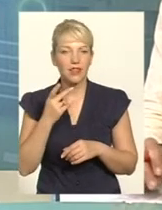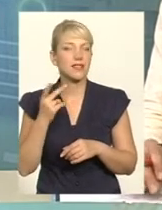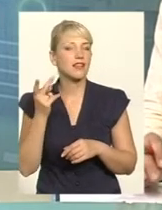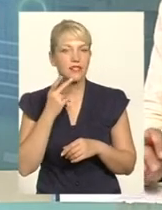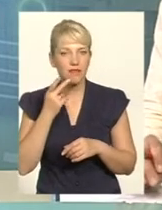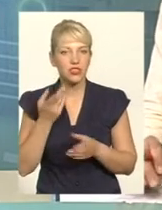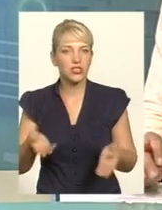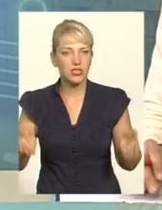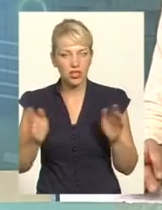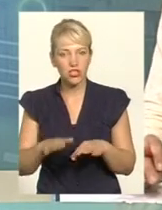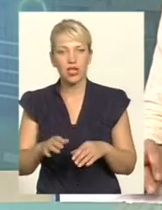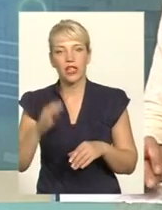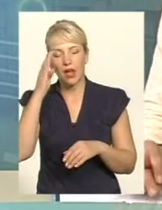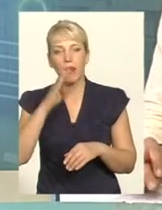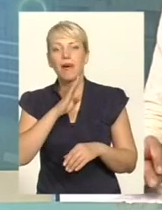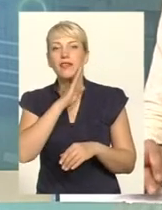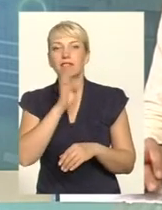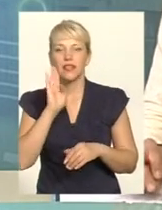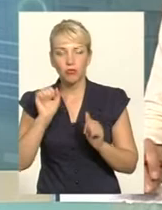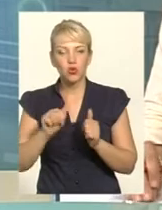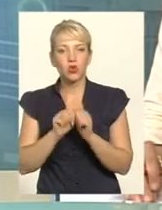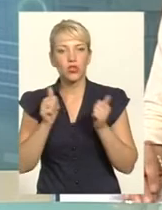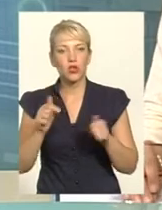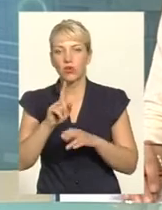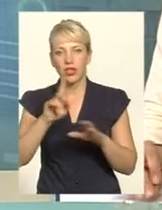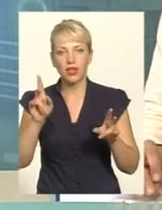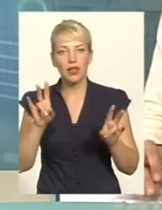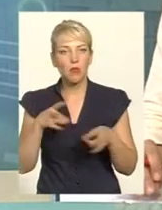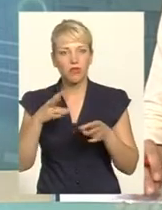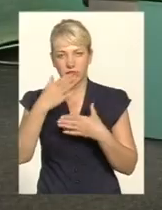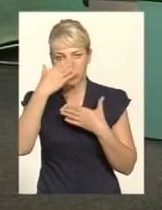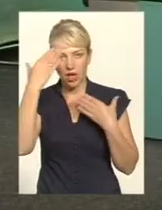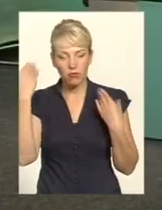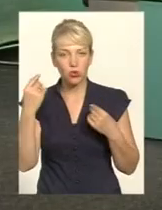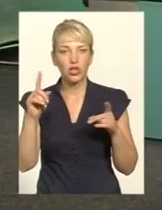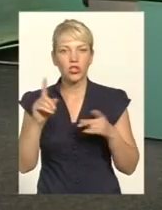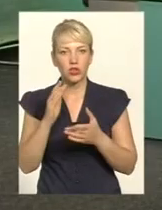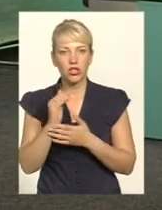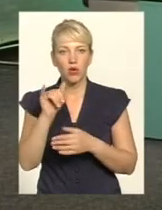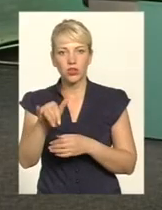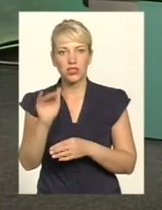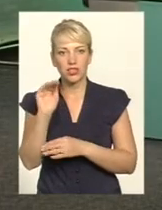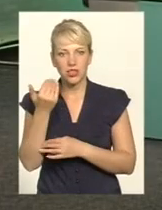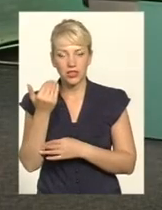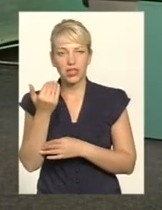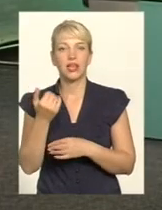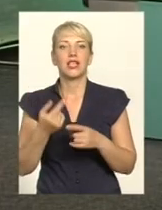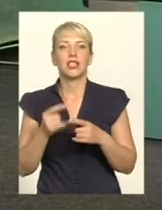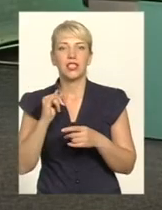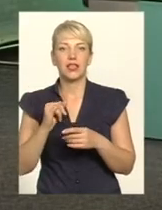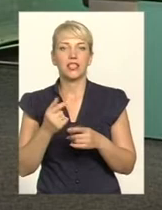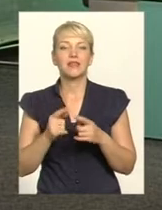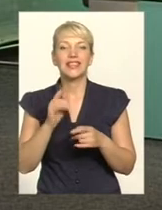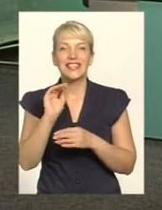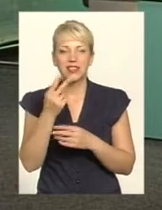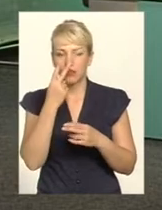забувати, що в них є дитина, і вони несуть за неї відповідальність. От дитина – це індикатор. От заходить дитина разом з батьком або з матір'ю,